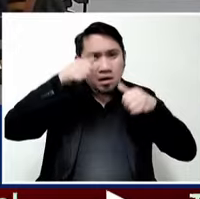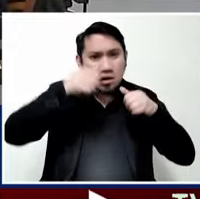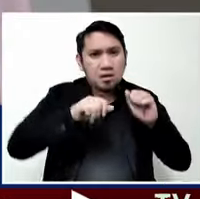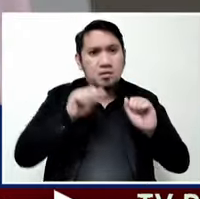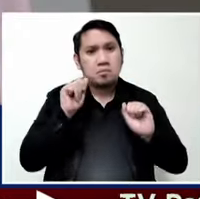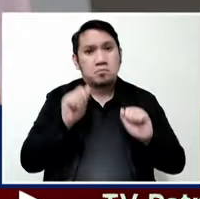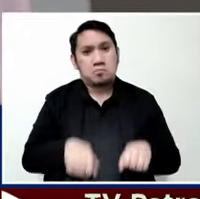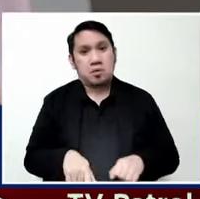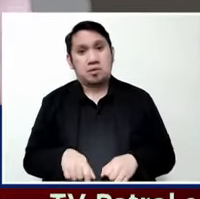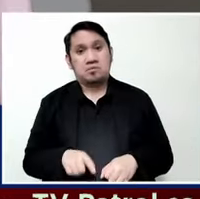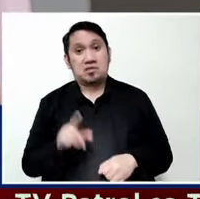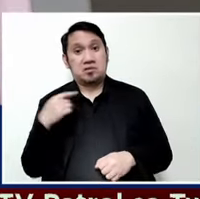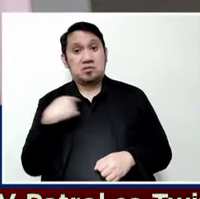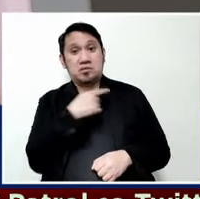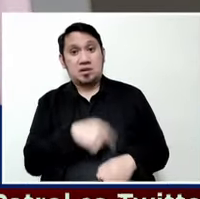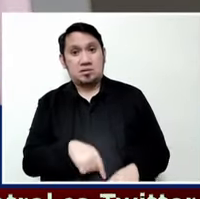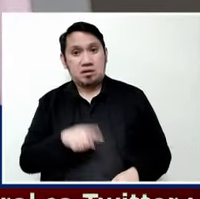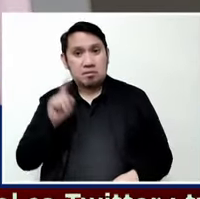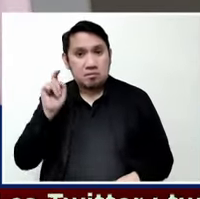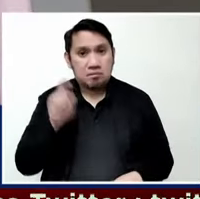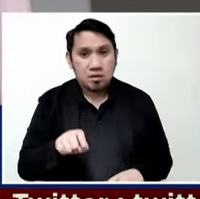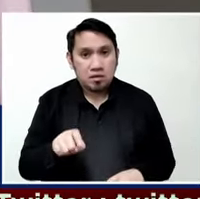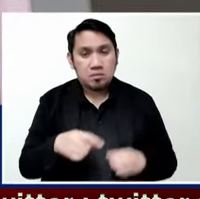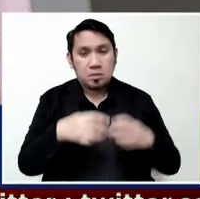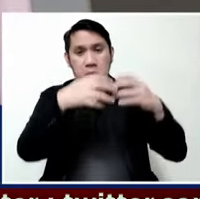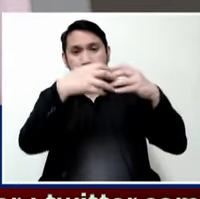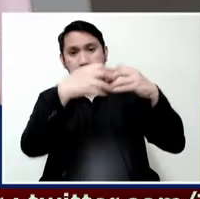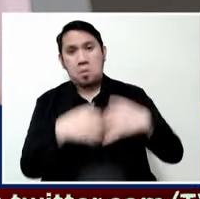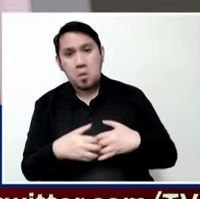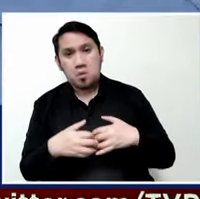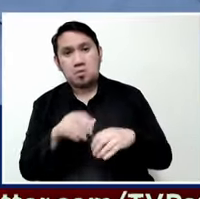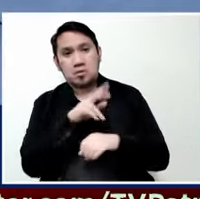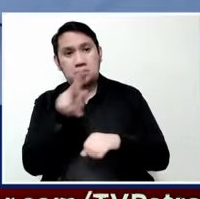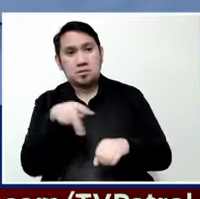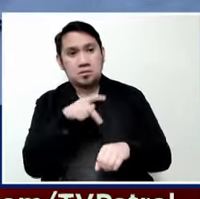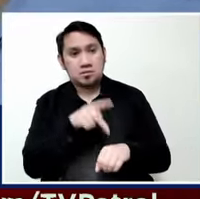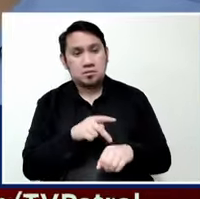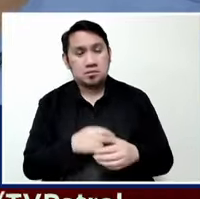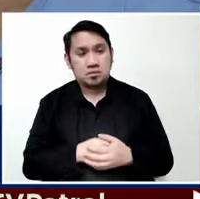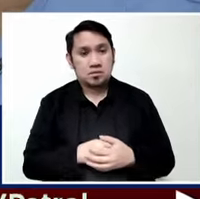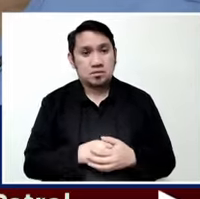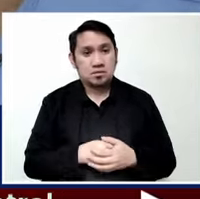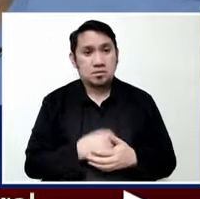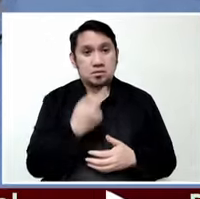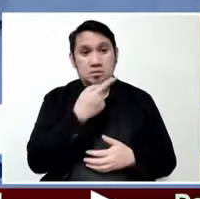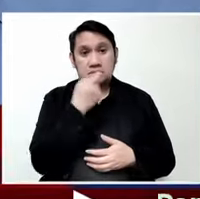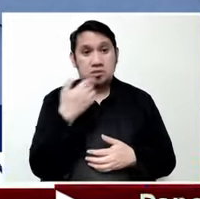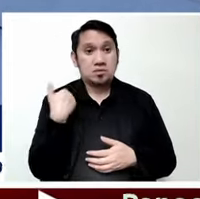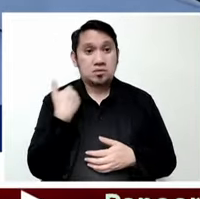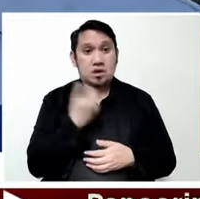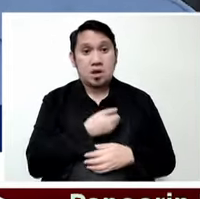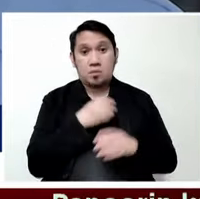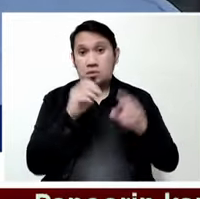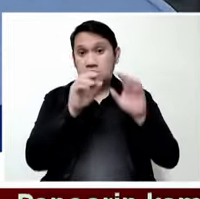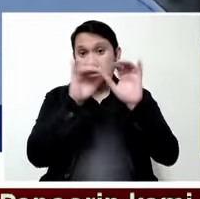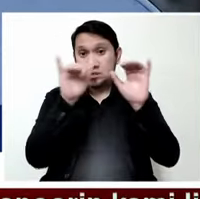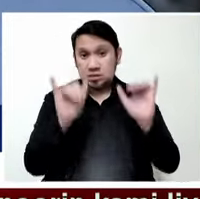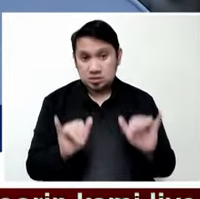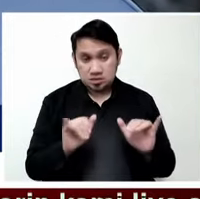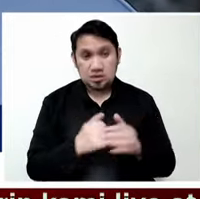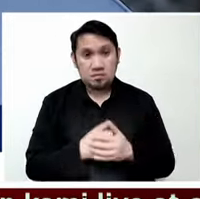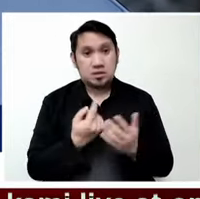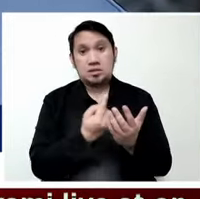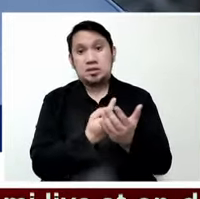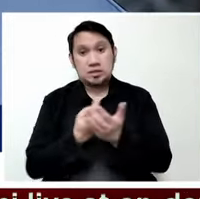ng China, babagsak ang transmission grid ng Pilipinas. Ang system po kasi namin, isolated,